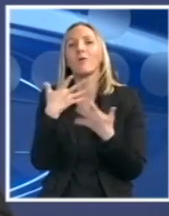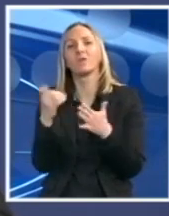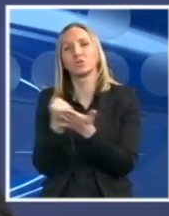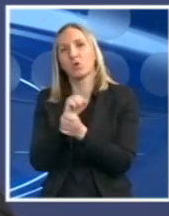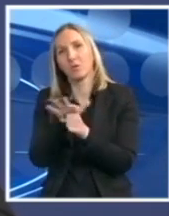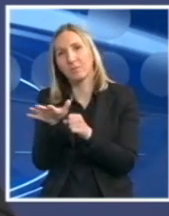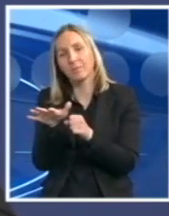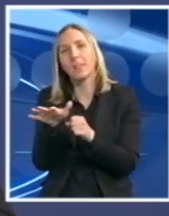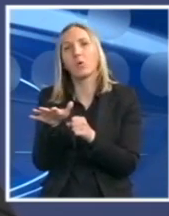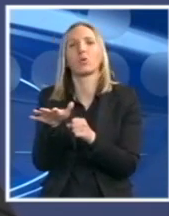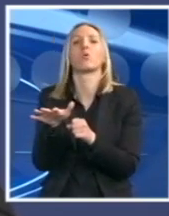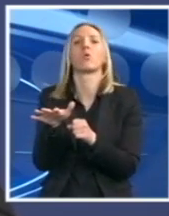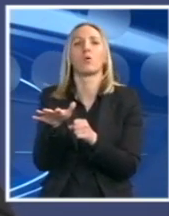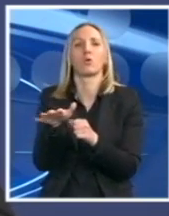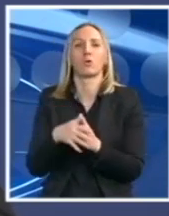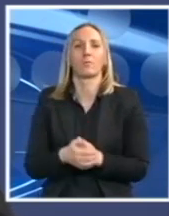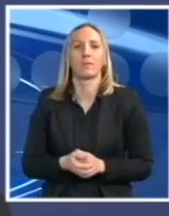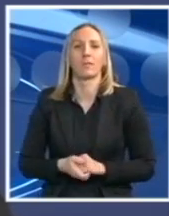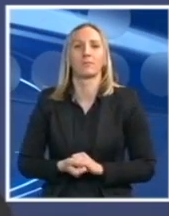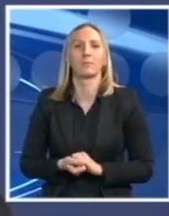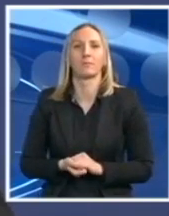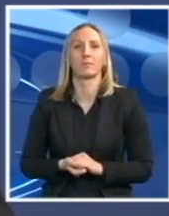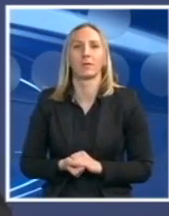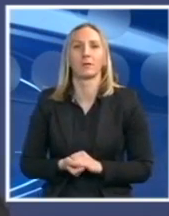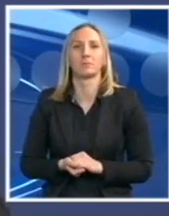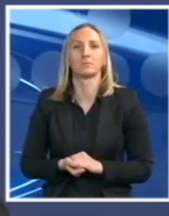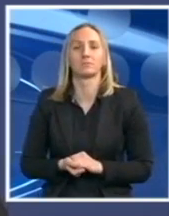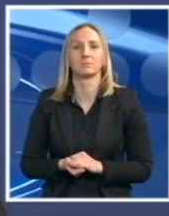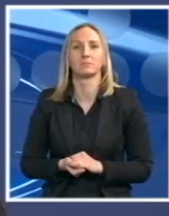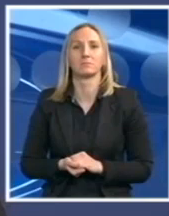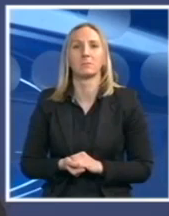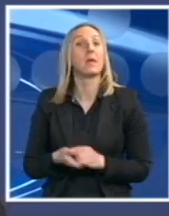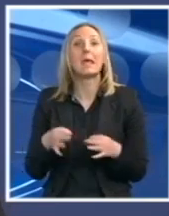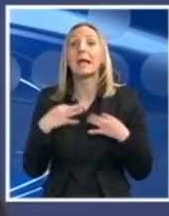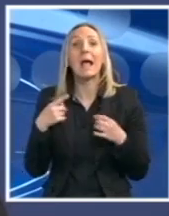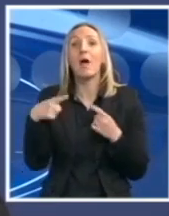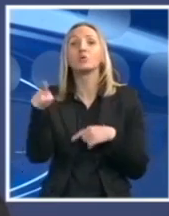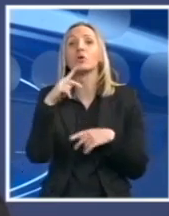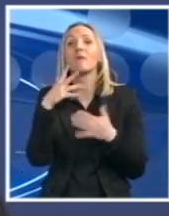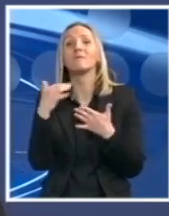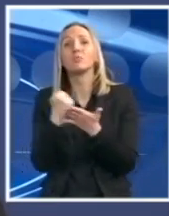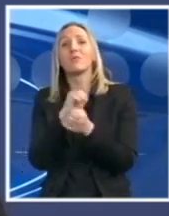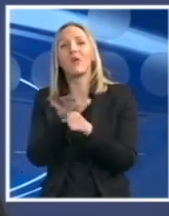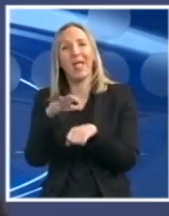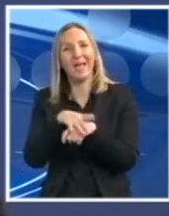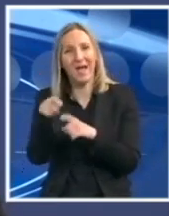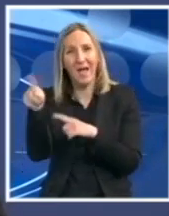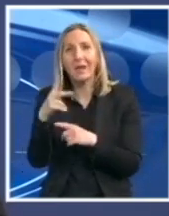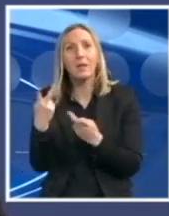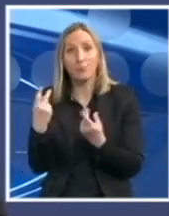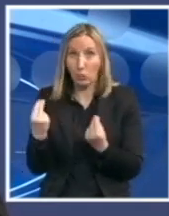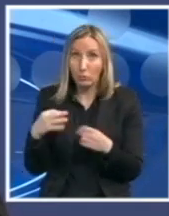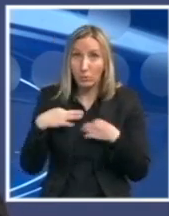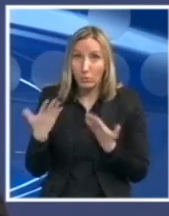da li na radnom mestu ili na neki drugi način i kako su? Hvala. Hvala. Po podacima od juče bilo